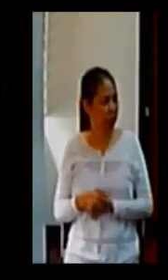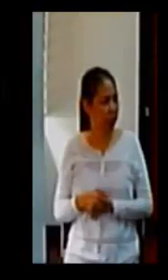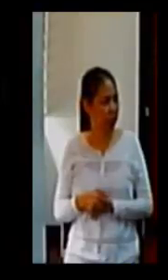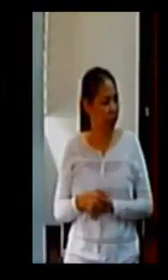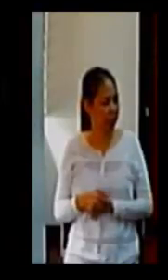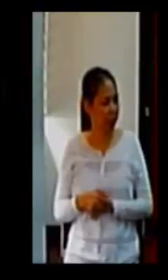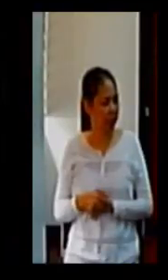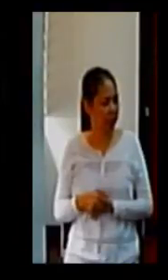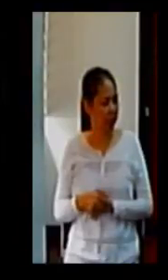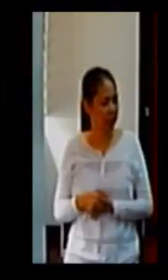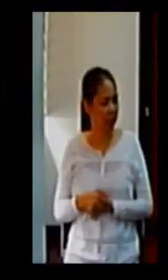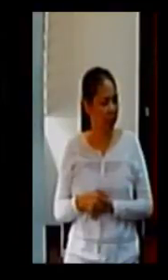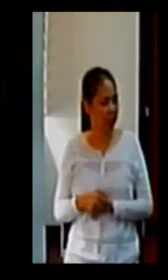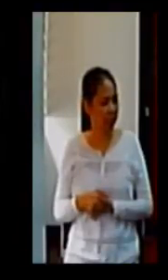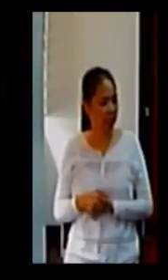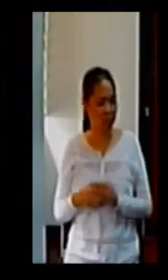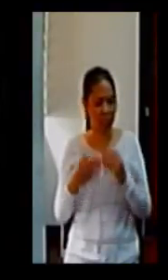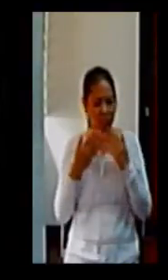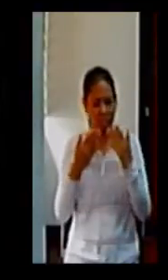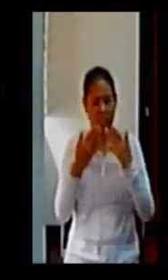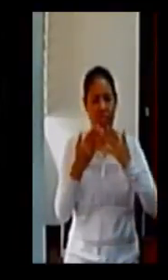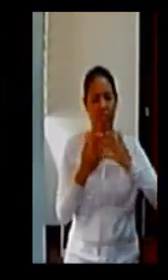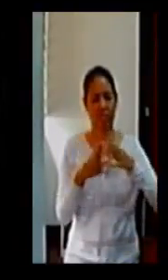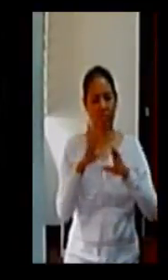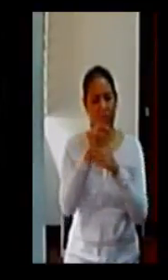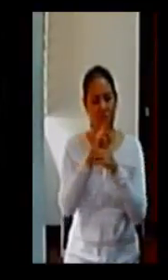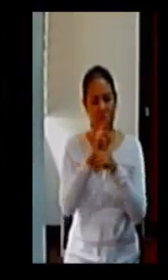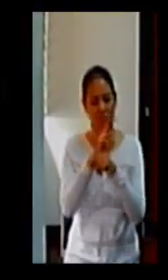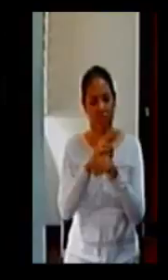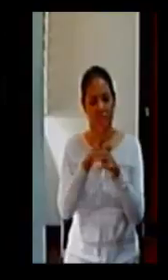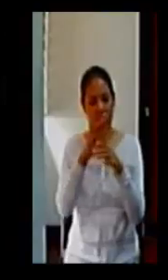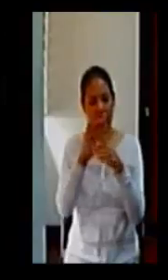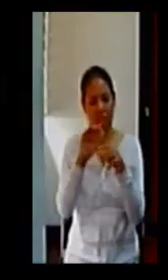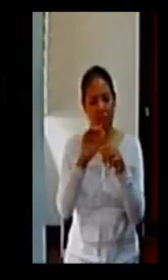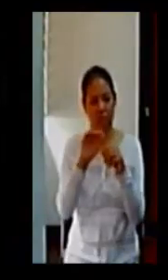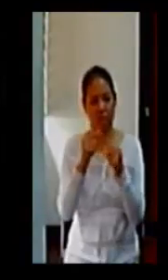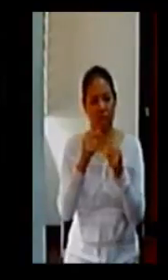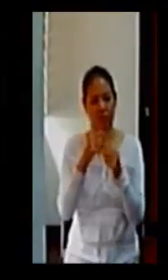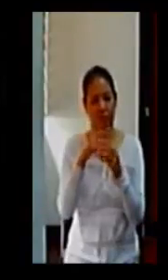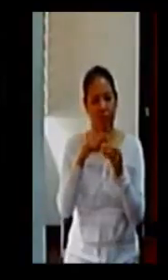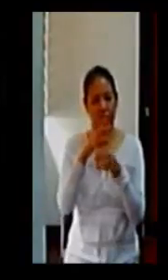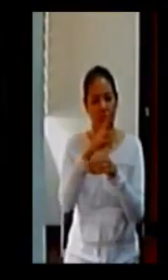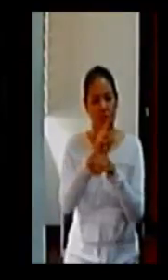Yung sa ano lang, yung sa ritual, mabalik ako doon. Any one of you can answer that, no?